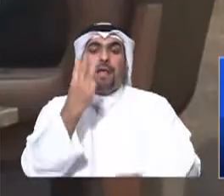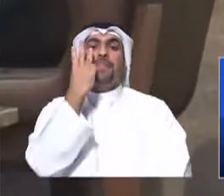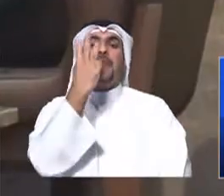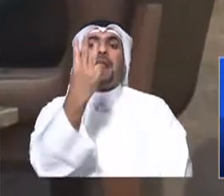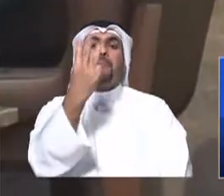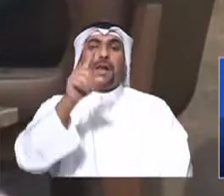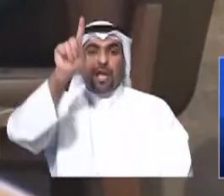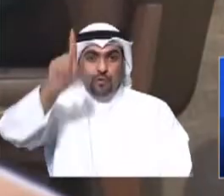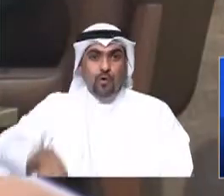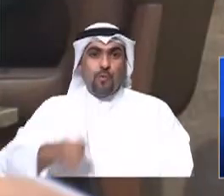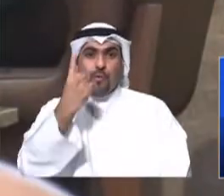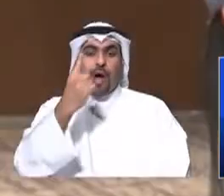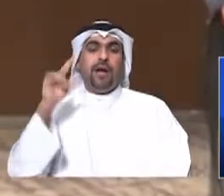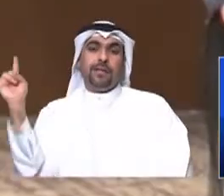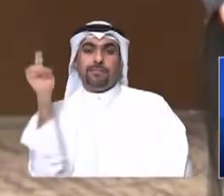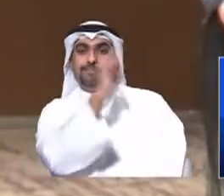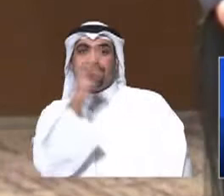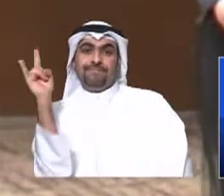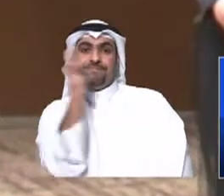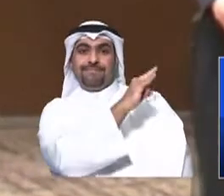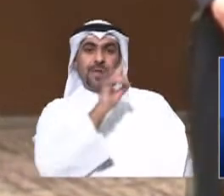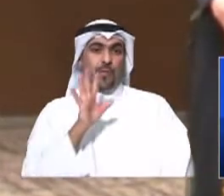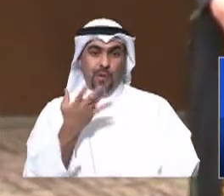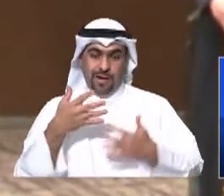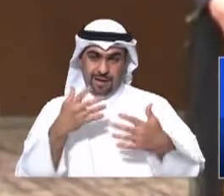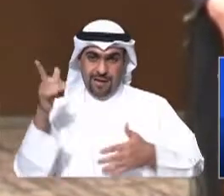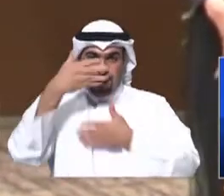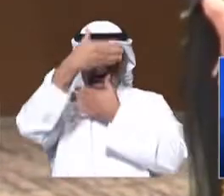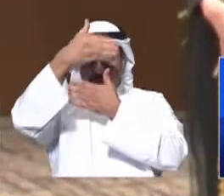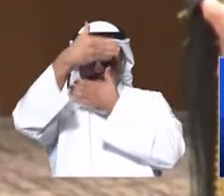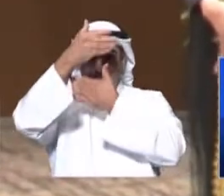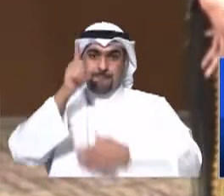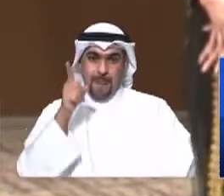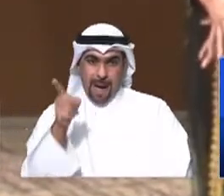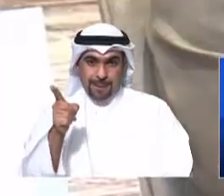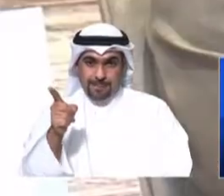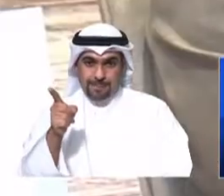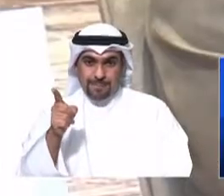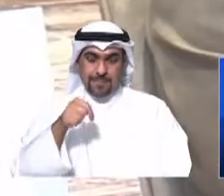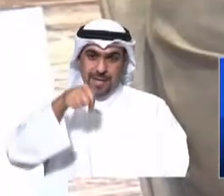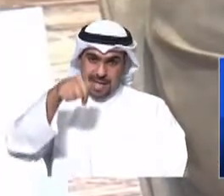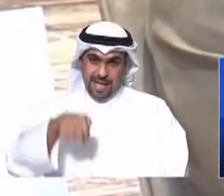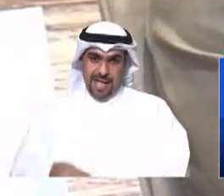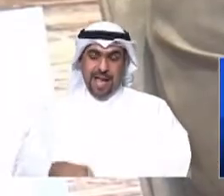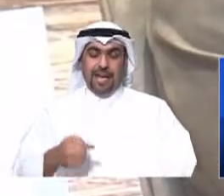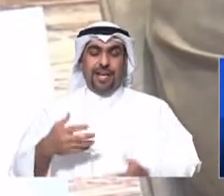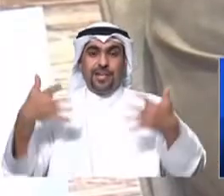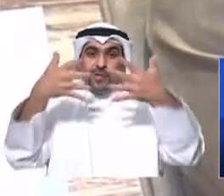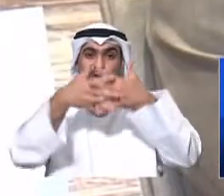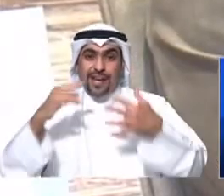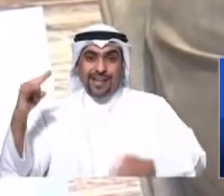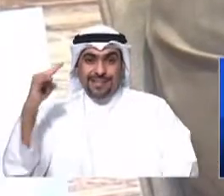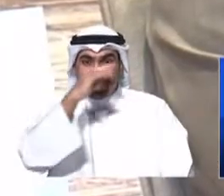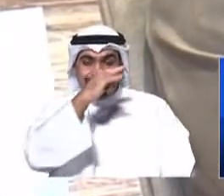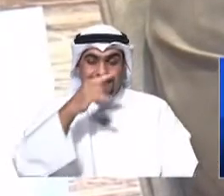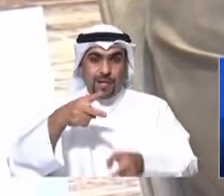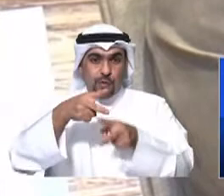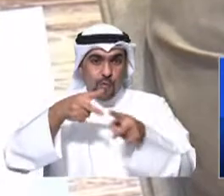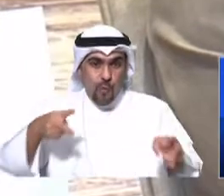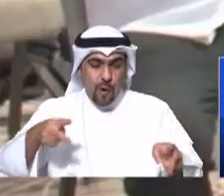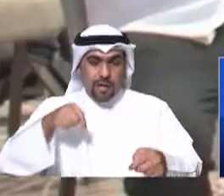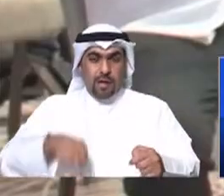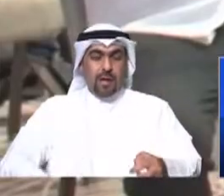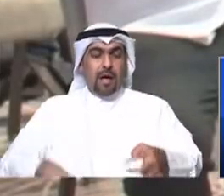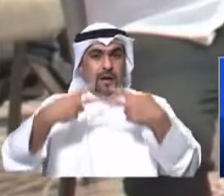افتتاح مكتب المغرب ستنفتح من خلاله الشركة على عدة واجهات من آسيا، إفريقيا والشرق الأوسط، كما عبر عنه مسؤول